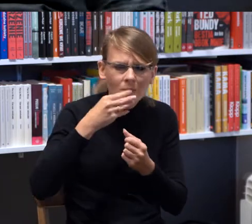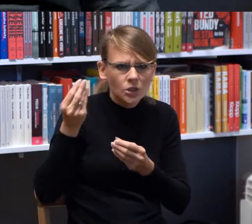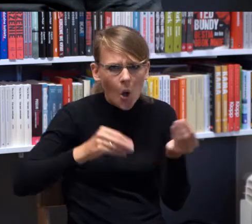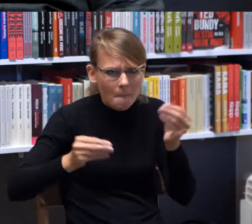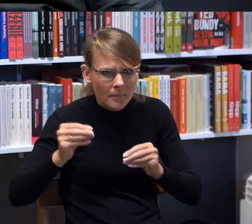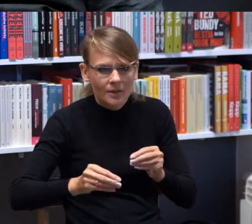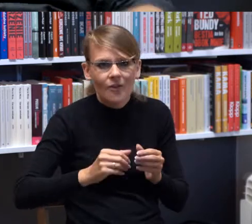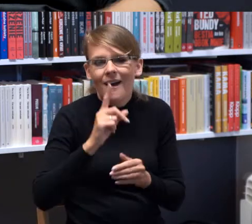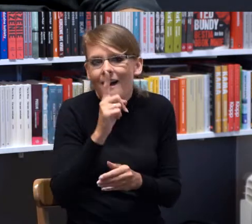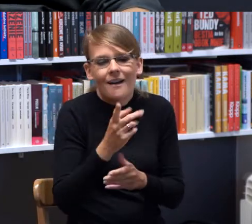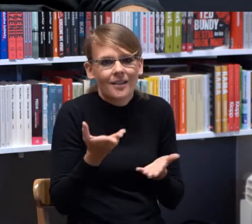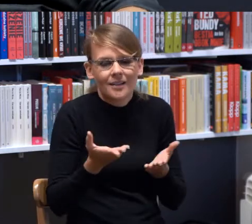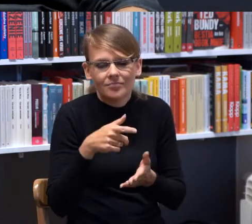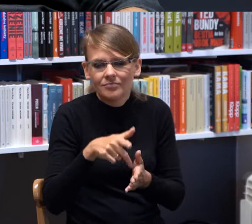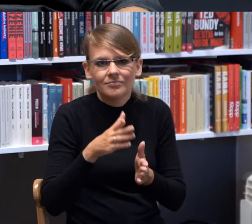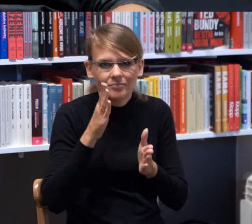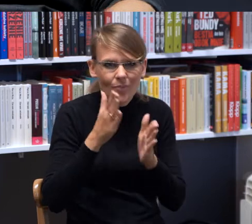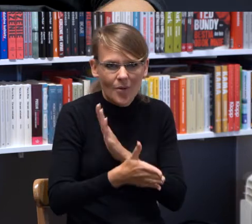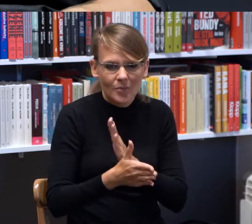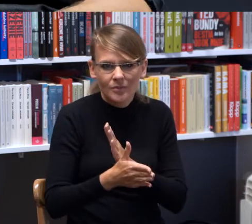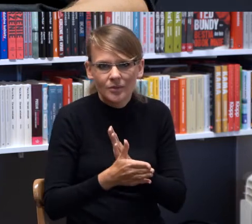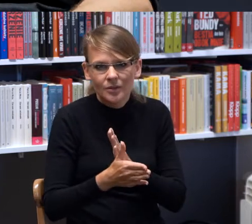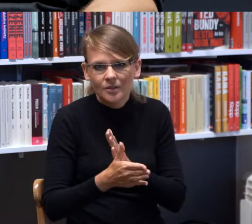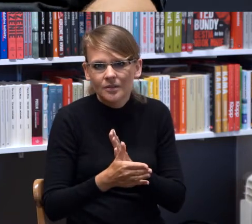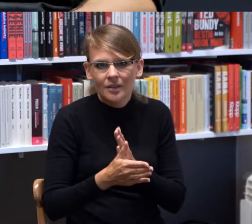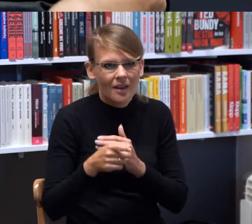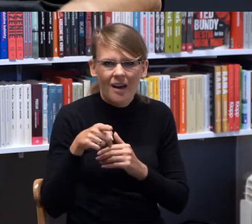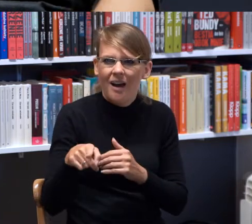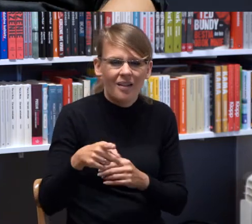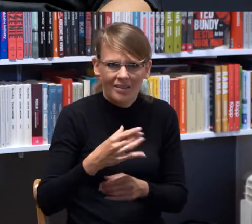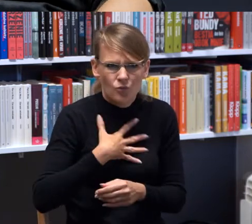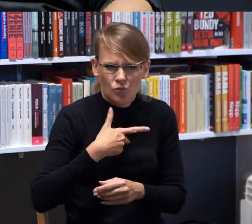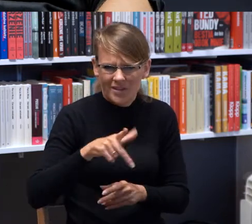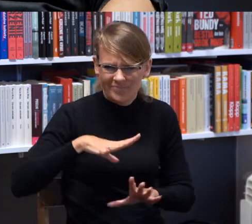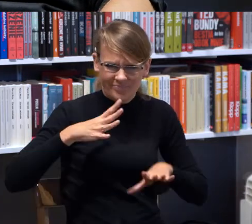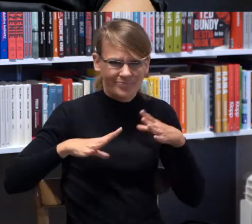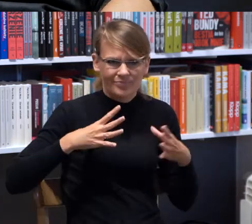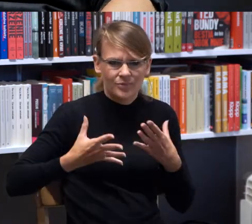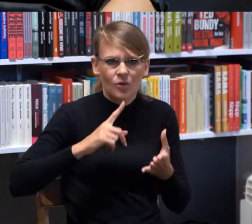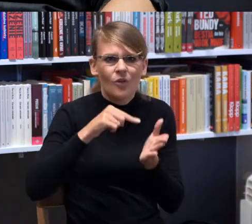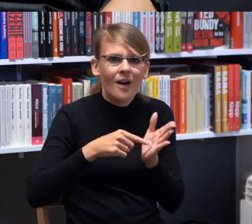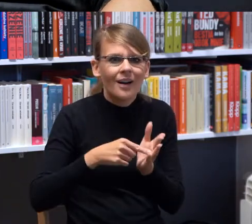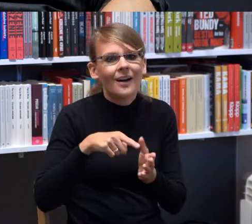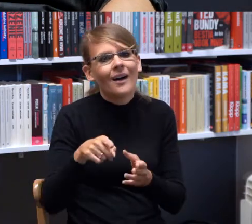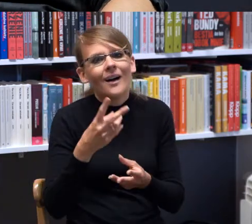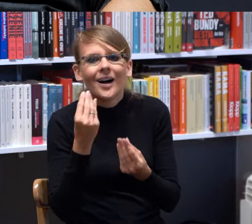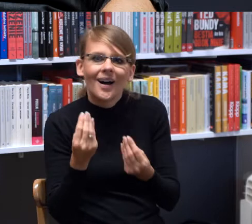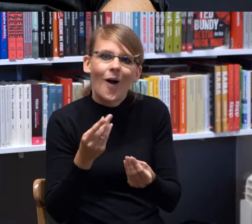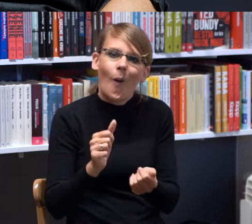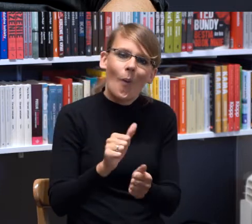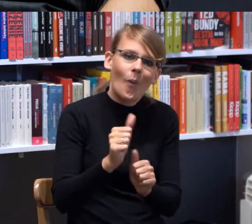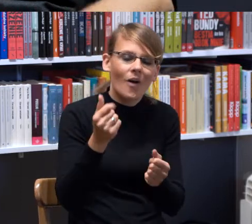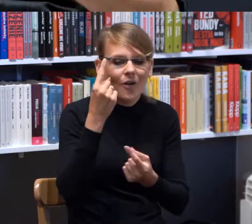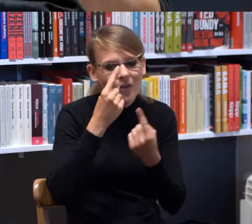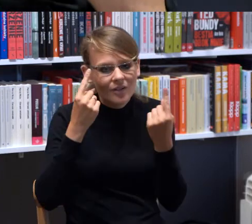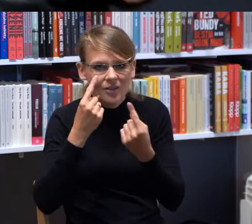tak zwyczajnie po ludzku to cię to nie irytuje? To znaczy to właśnie to romantyzowanie czy